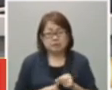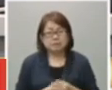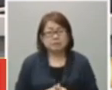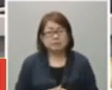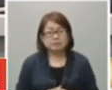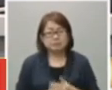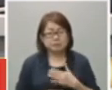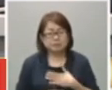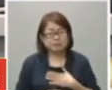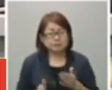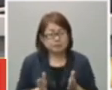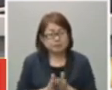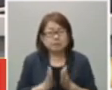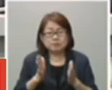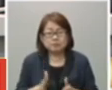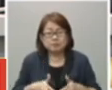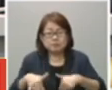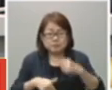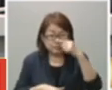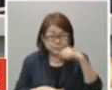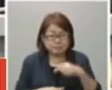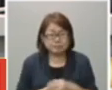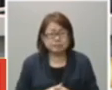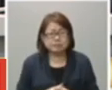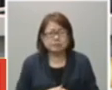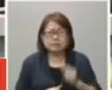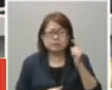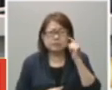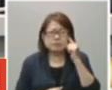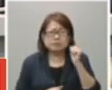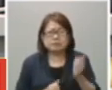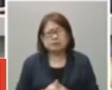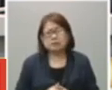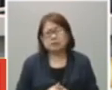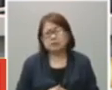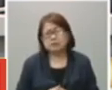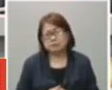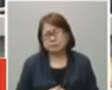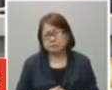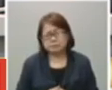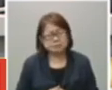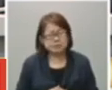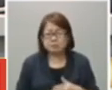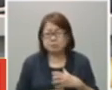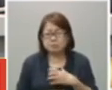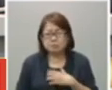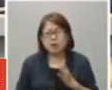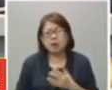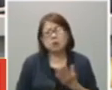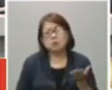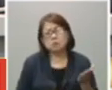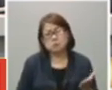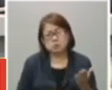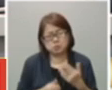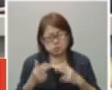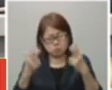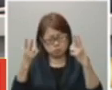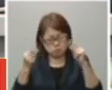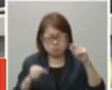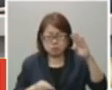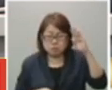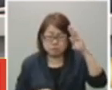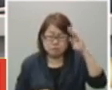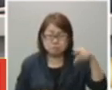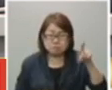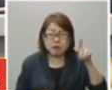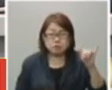ผมและก็พี่น้องประชาชนหมดความหวังครับที่จะพึ่งพาพลเอกประยุทธ์อีกต่อไปแล้วเพ